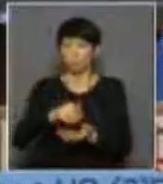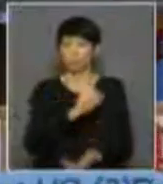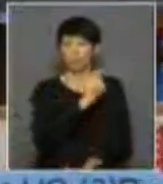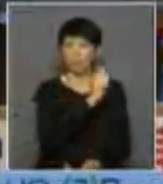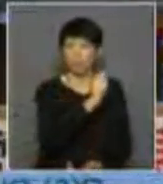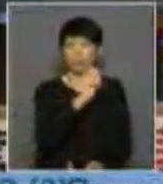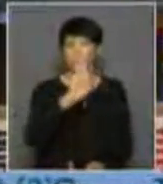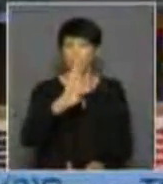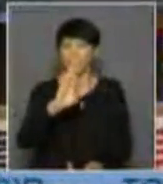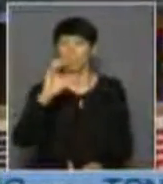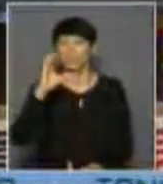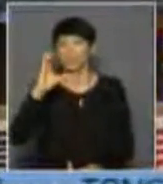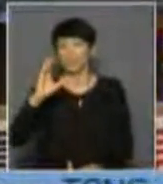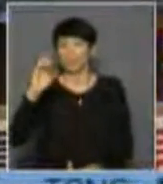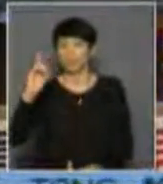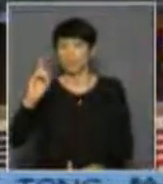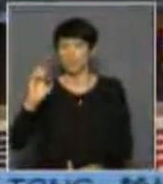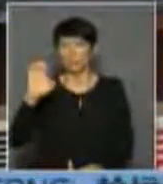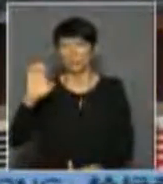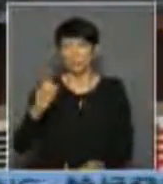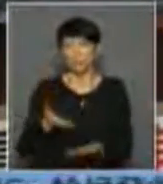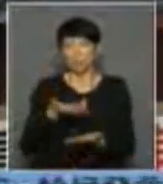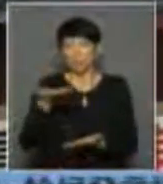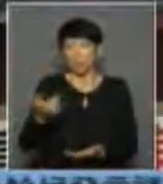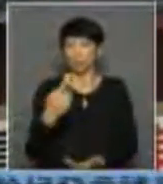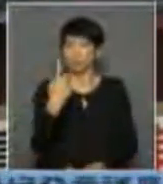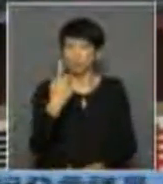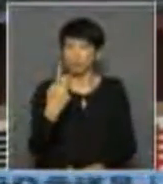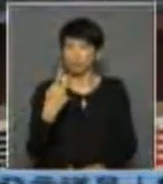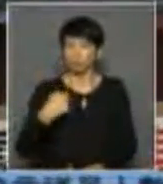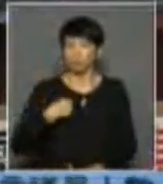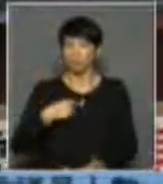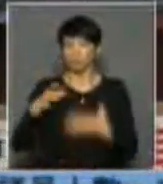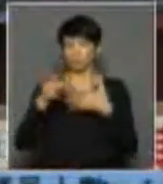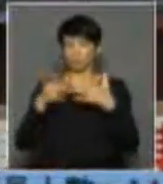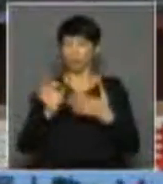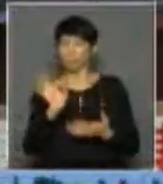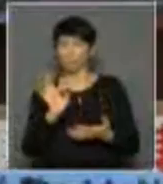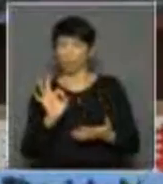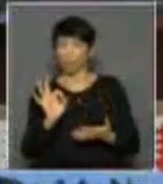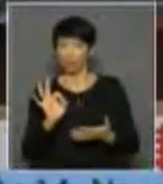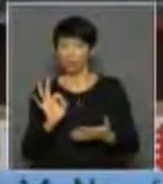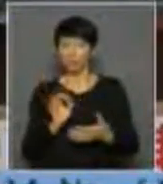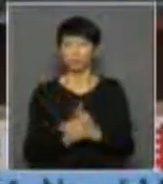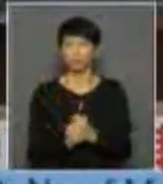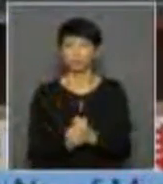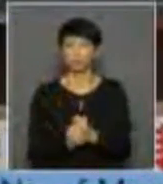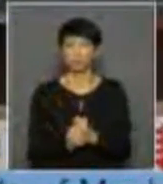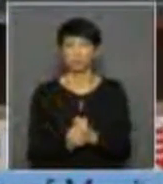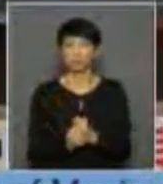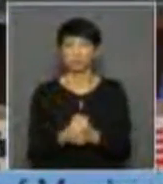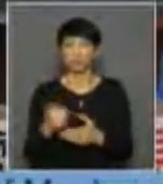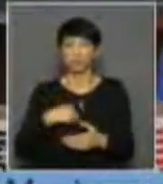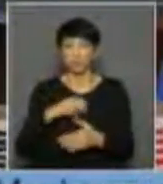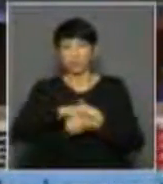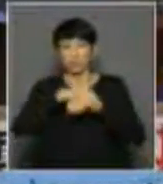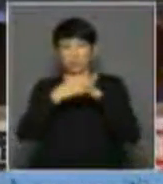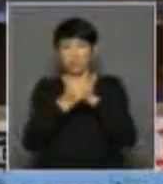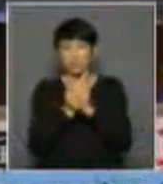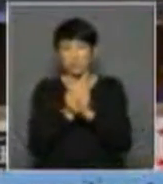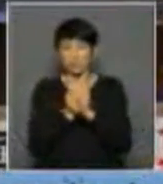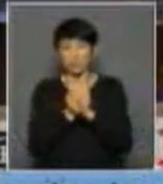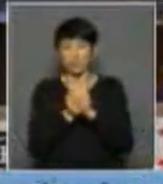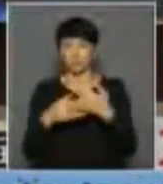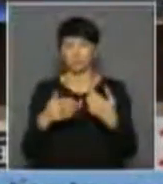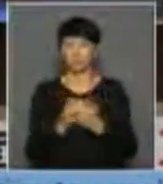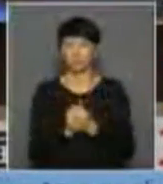O、E， 你俾多一個我，點解我冇得揀呢？呢個係一個我哋係世界上數一